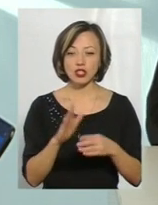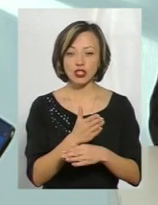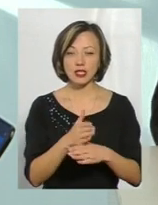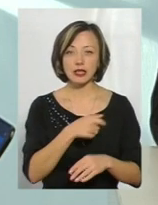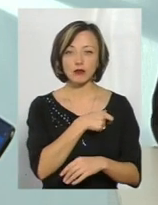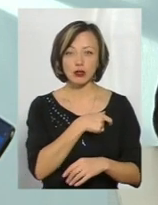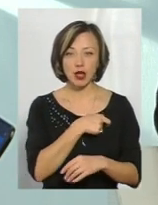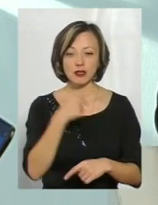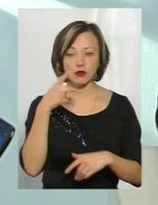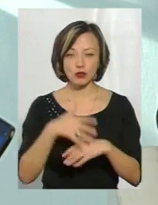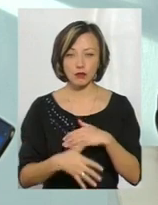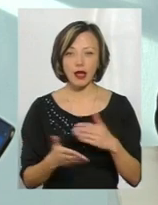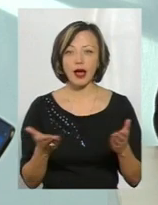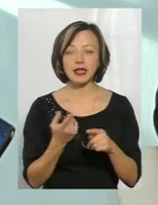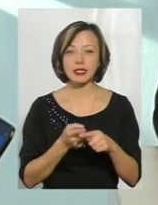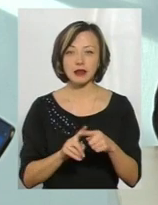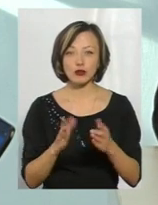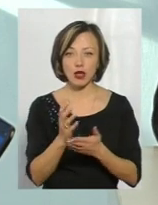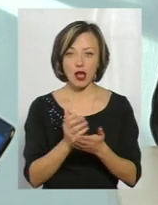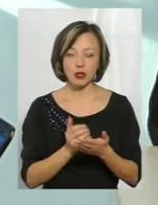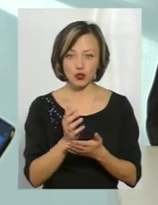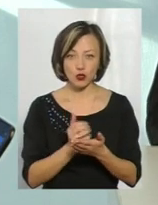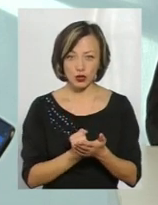депутатів от свідомо розуміє, які це будуть ресурси.